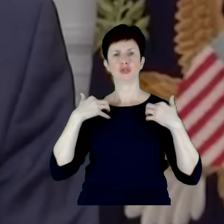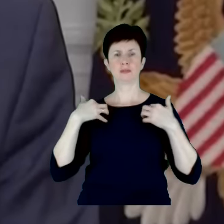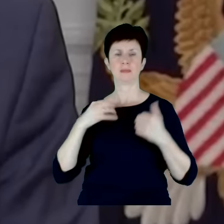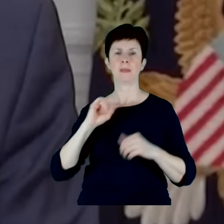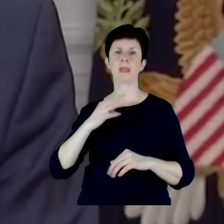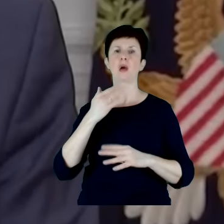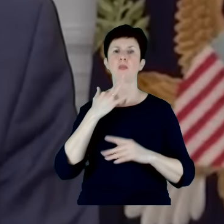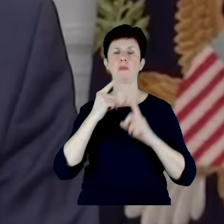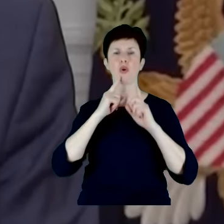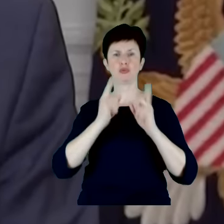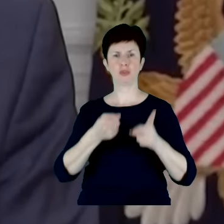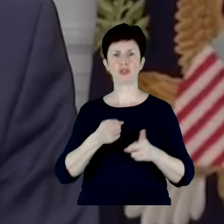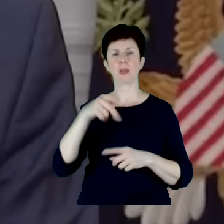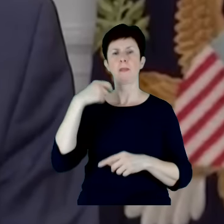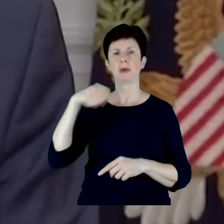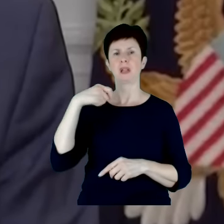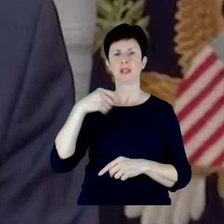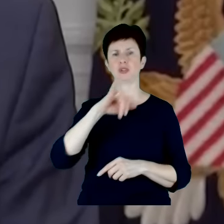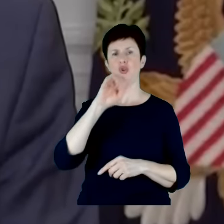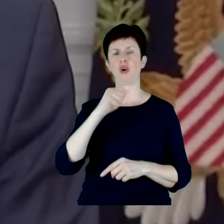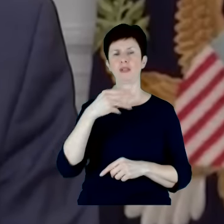Stanów Zjednoczonych Joe Biden.